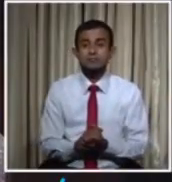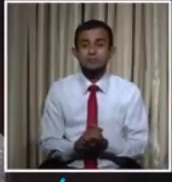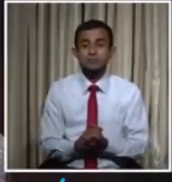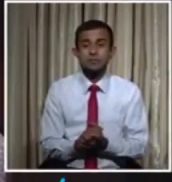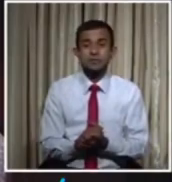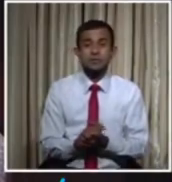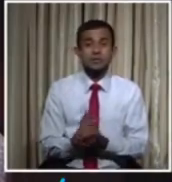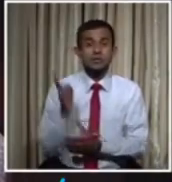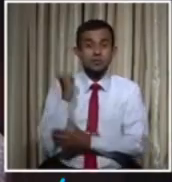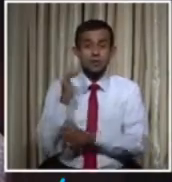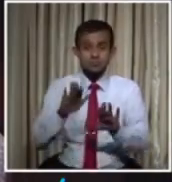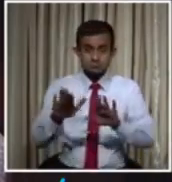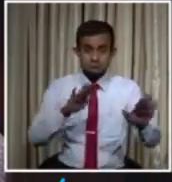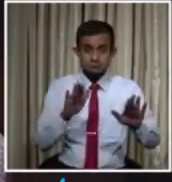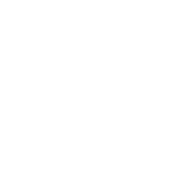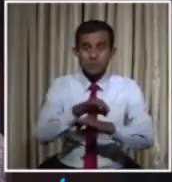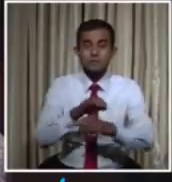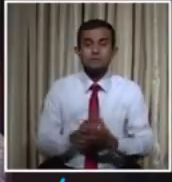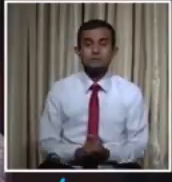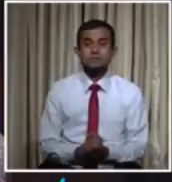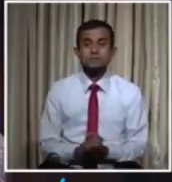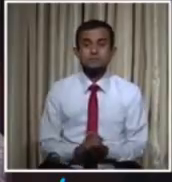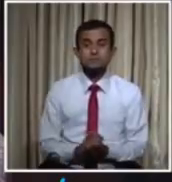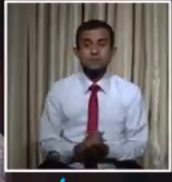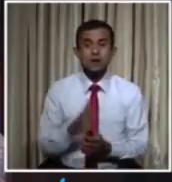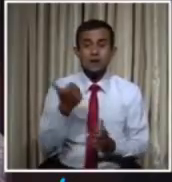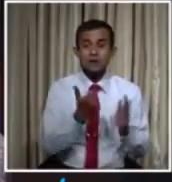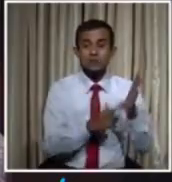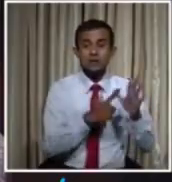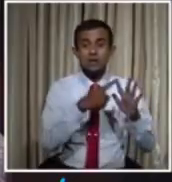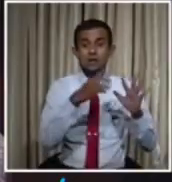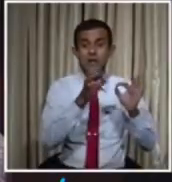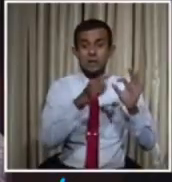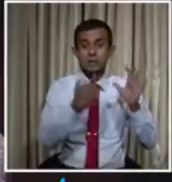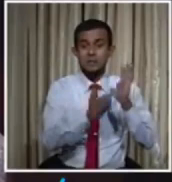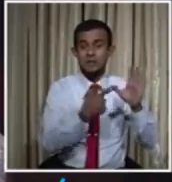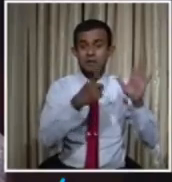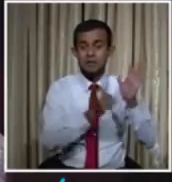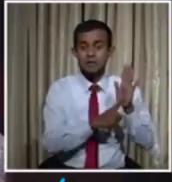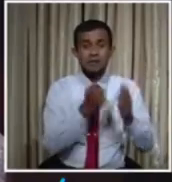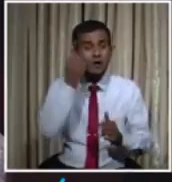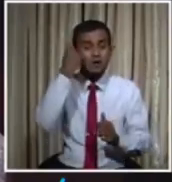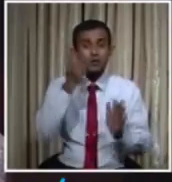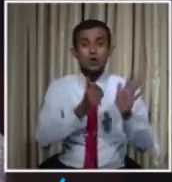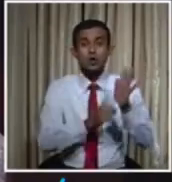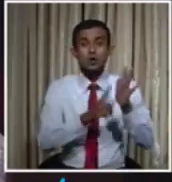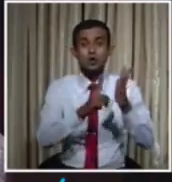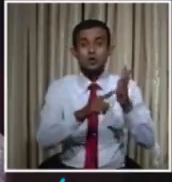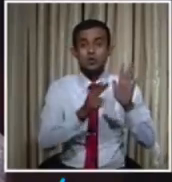කමාන්ඩ් කන්ට්‍රෝල් ඉකොනොමික් සිස්ටම් එක නව ලිබරල් වාදයෙන් නිර්මාණය වුණු ලුම්පන්